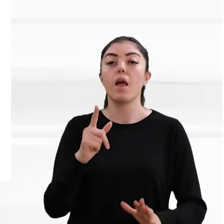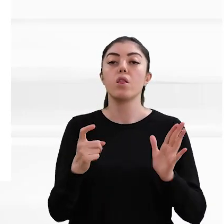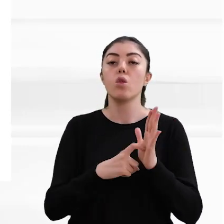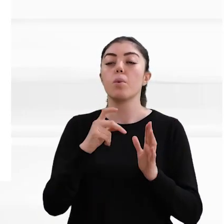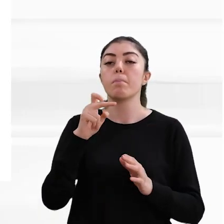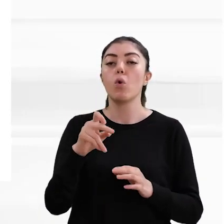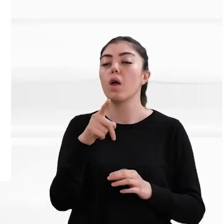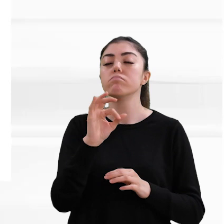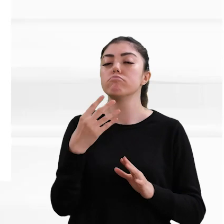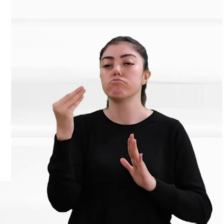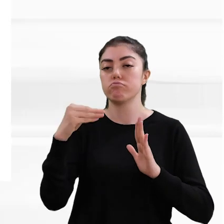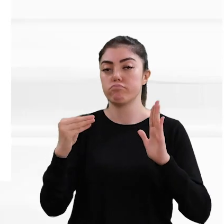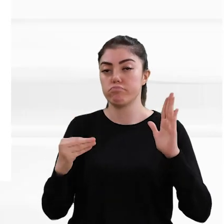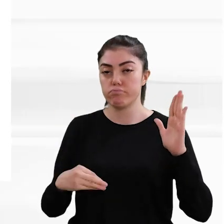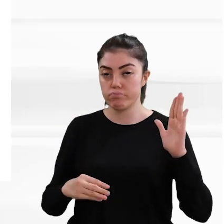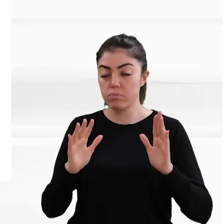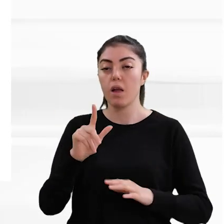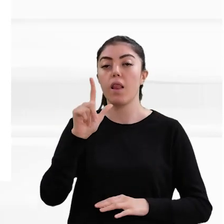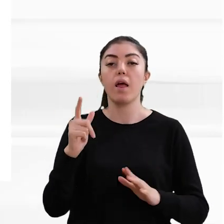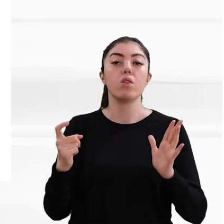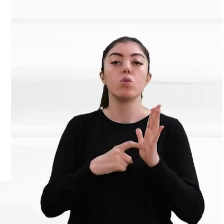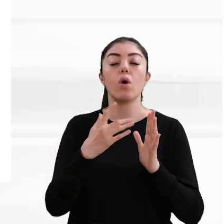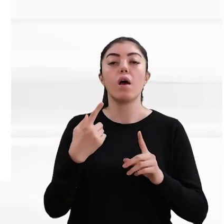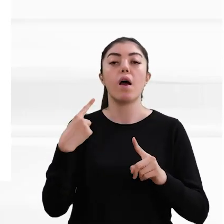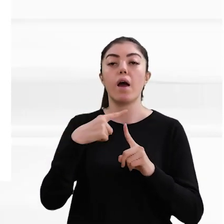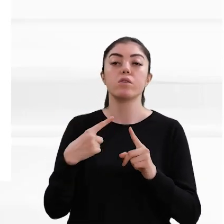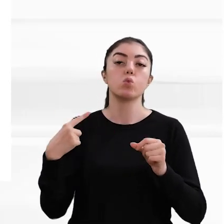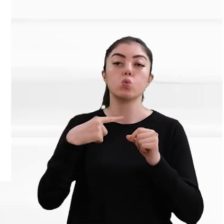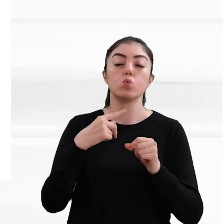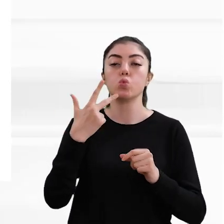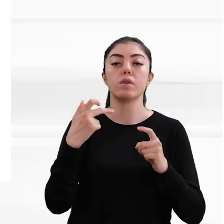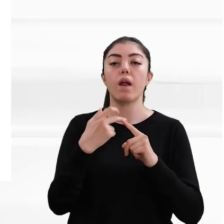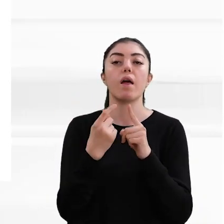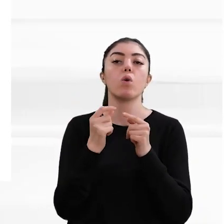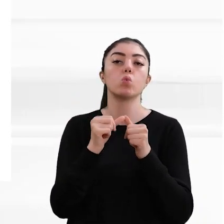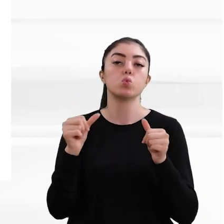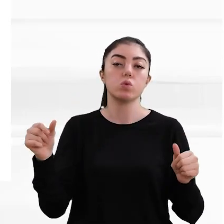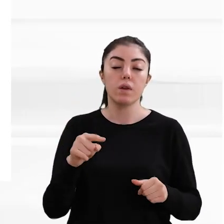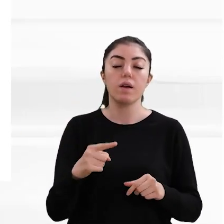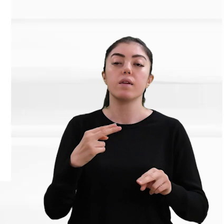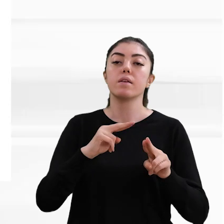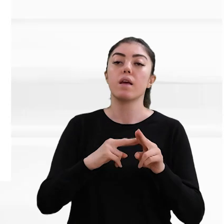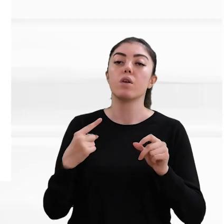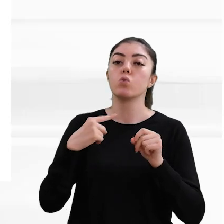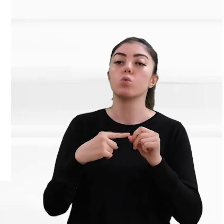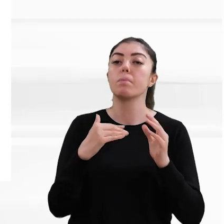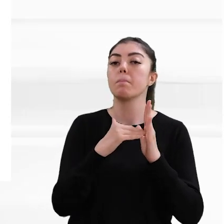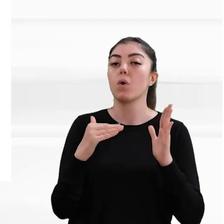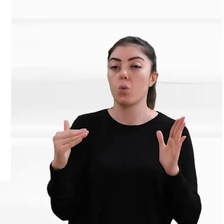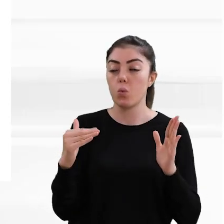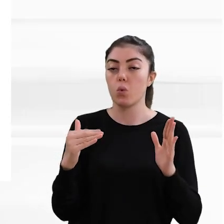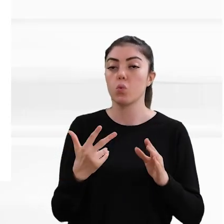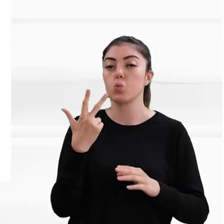L noktası için potansiyelimizi yazalım. L noktası artı Q yüküne 3R uzakta. K, Q